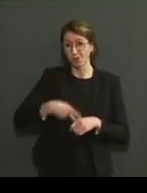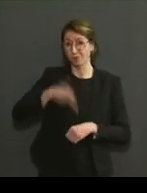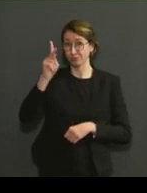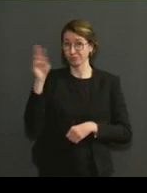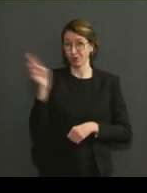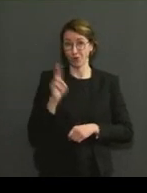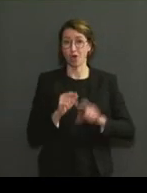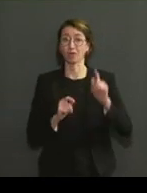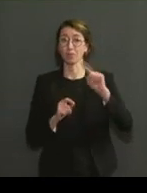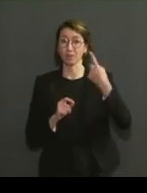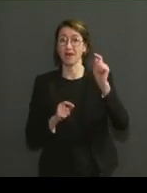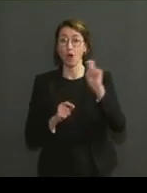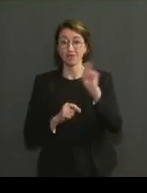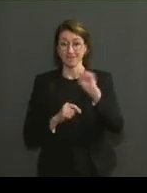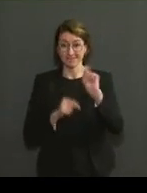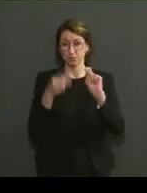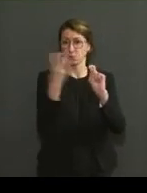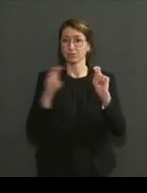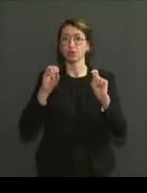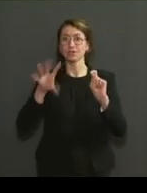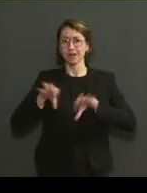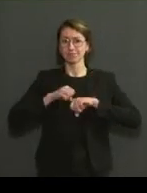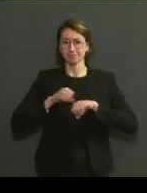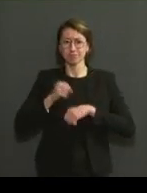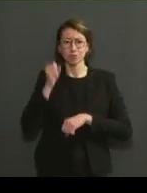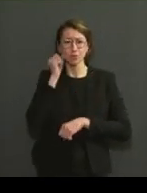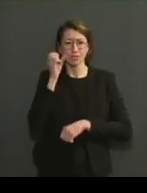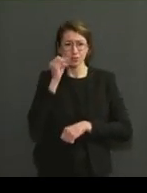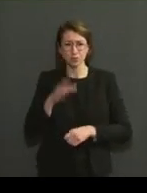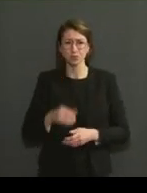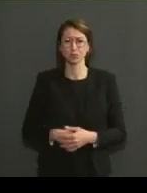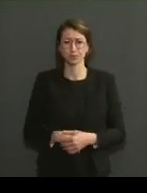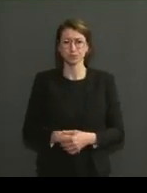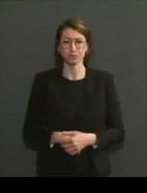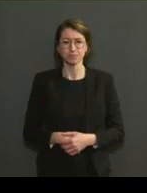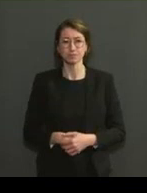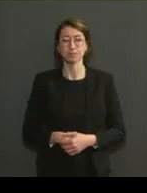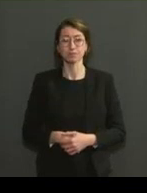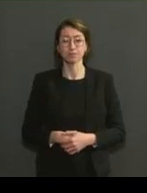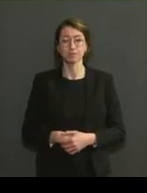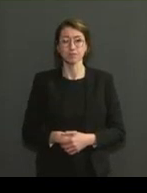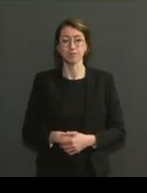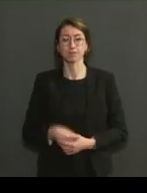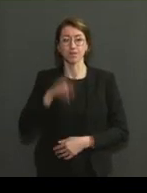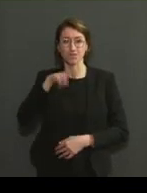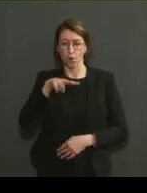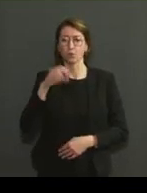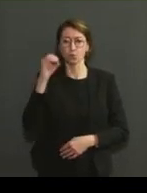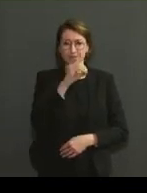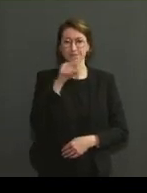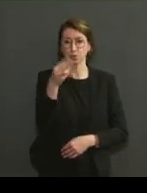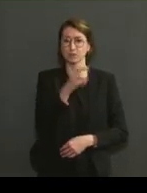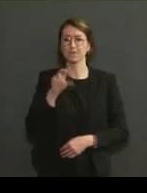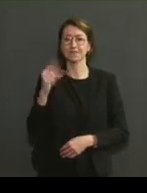335 cas par jour, la Flandre orientale 327 cas et la Flandre occidentale 288